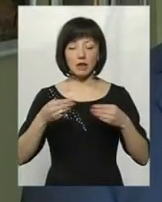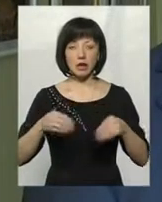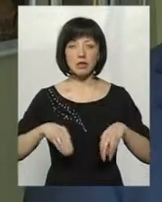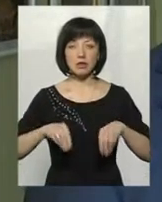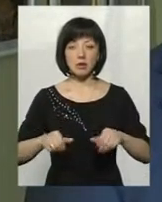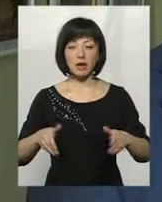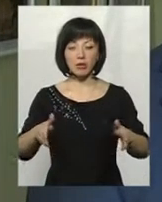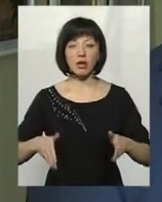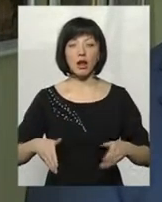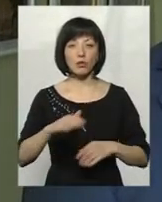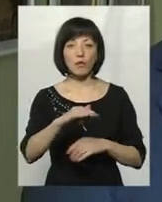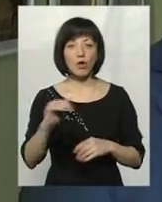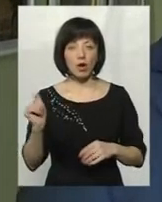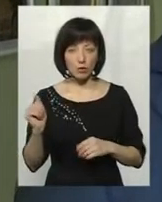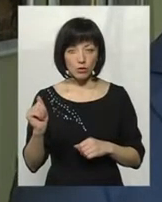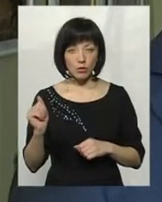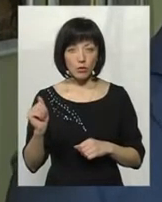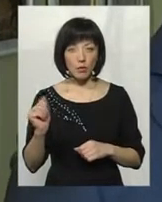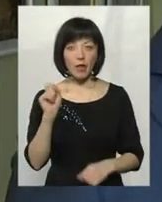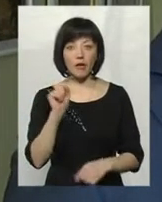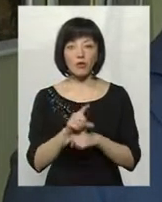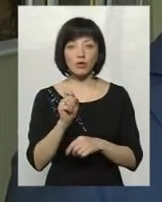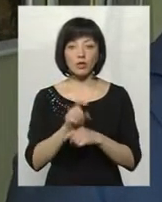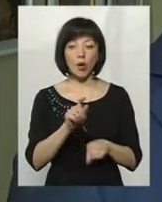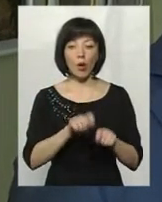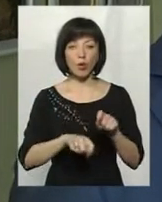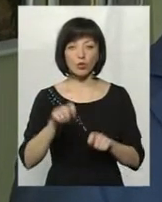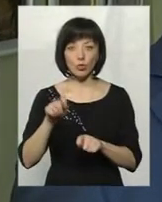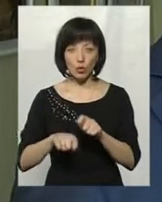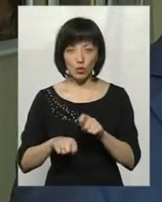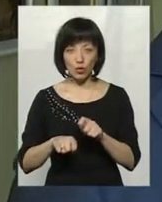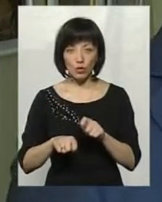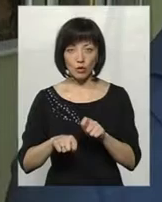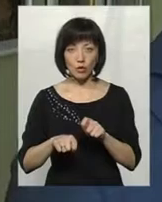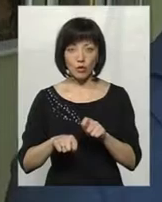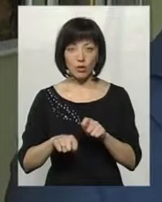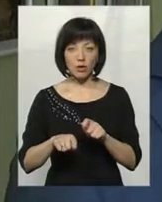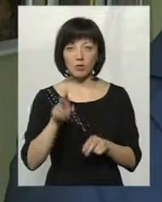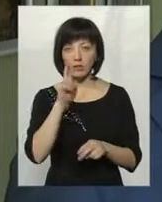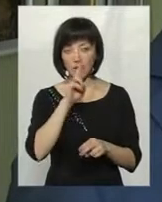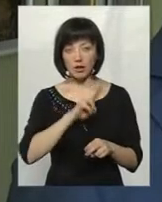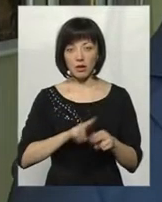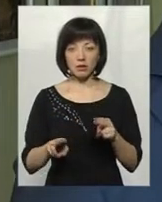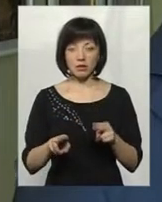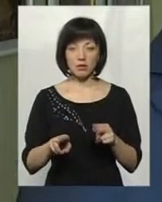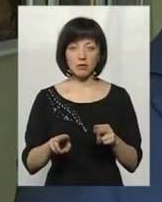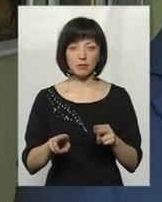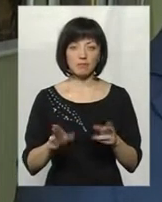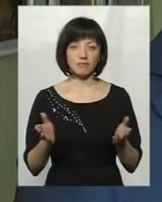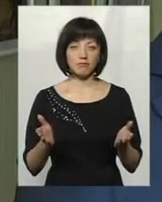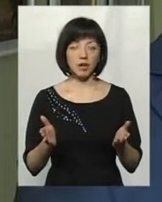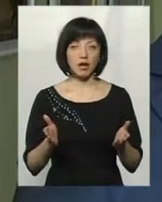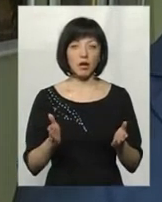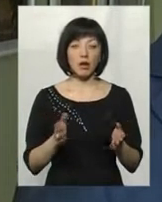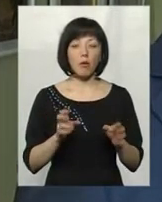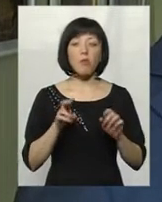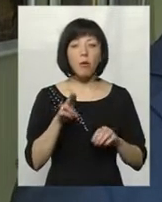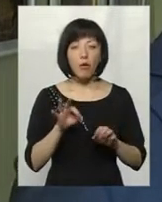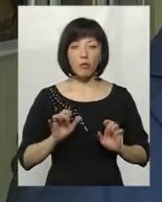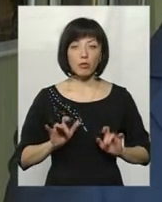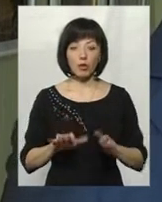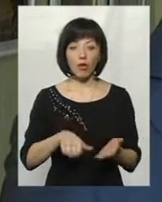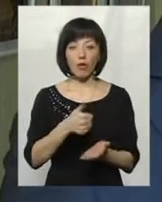ділянку в оренду, функції контролю вона втратила. Тобто, по процедурі